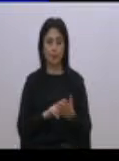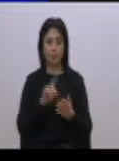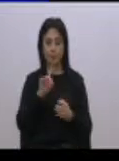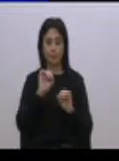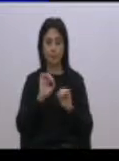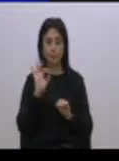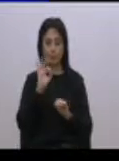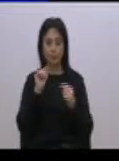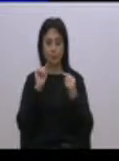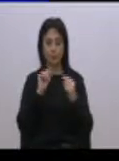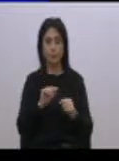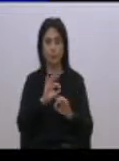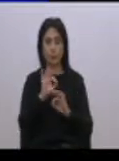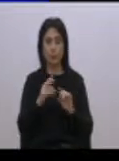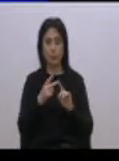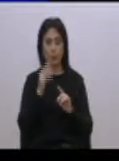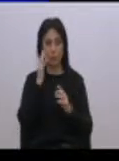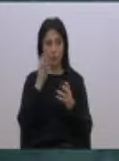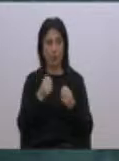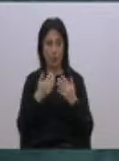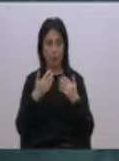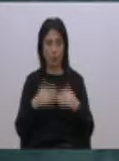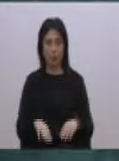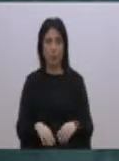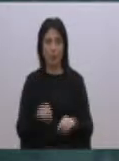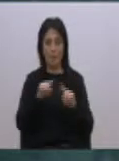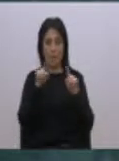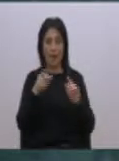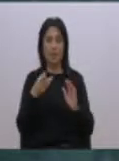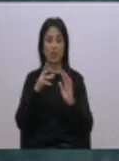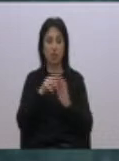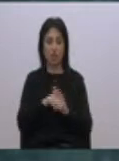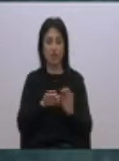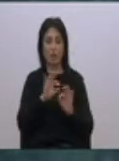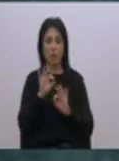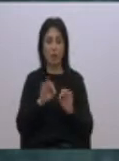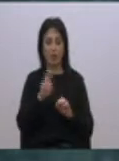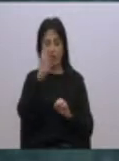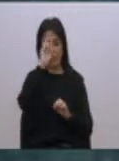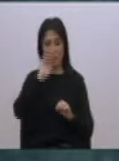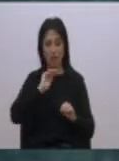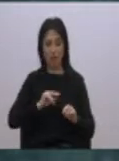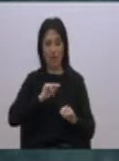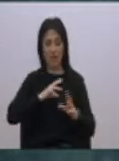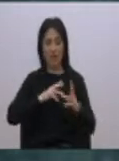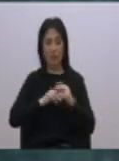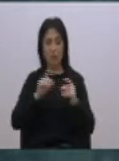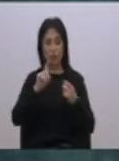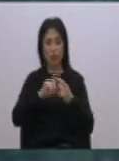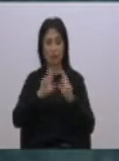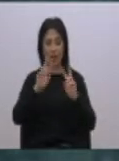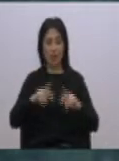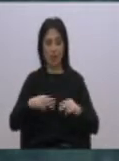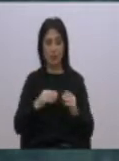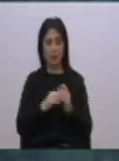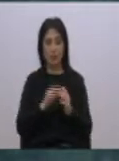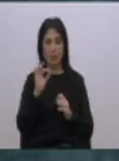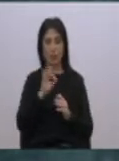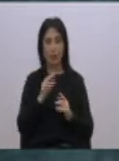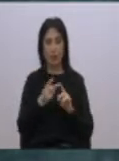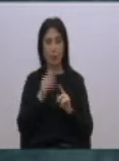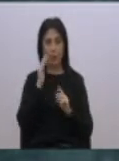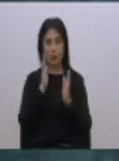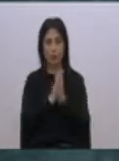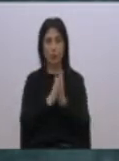Utmuzderti mochre, nulti naamdegi, proiecte მეორე მოსმენით მიღებული. Am avut pachet chemoale proiecte, stagiară de kerzo, tanam șomom și sau canonșit, cu leușeta instau baze,